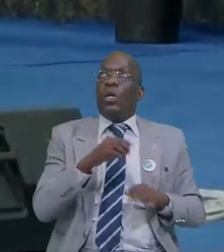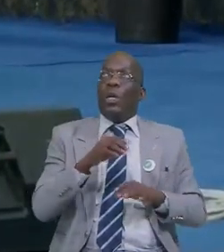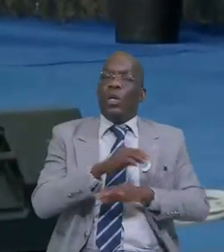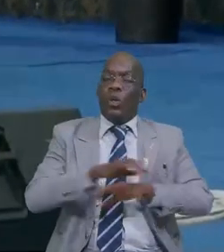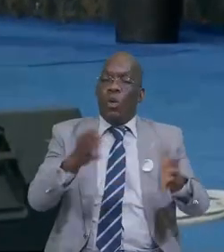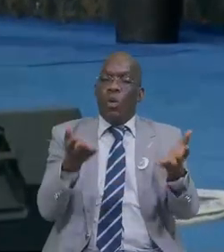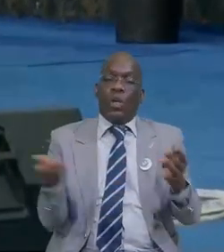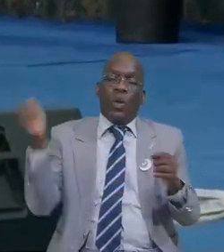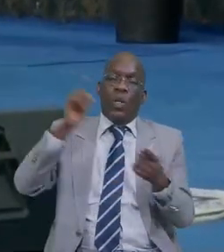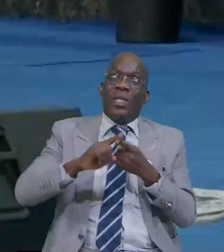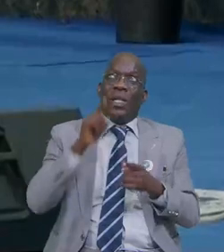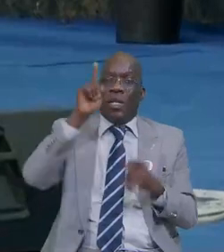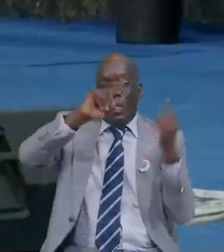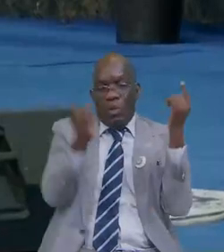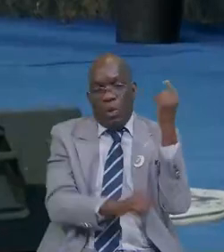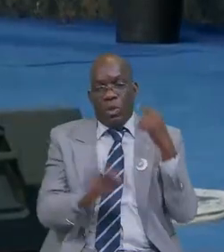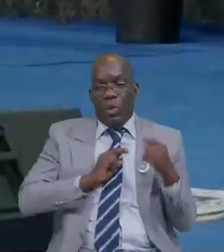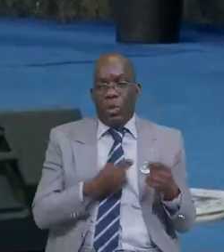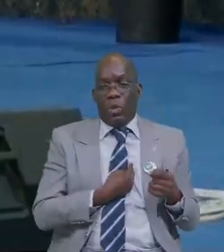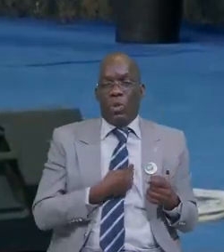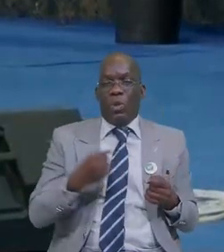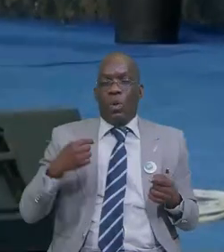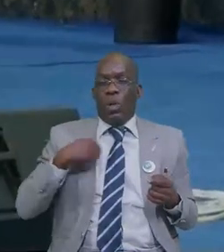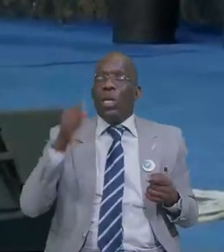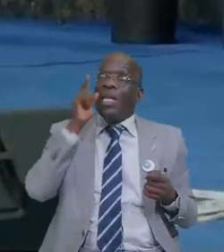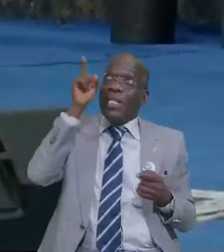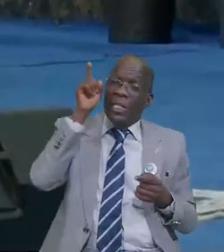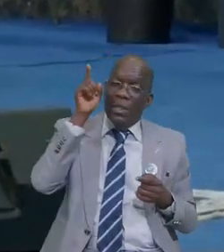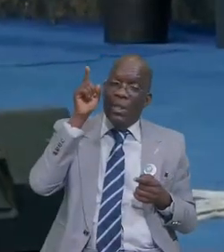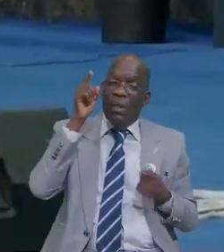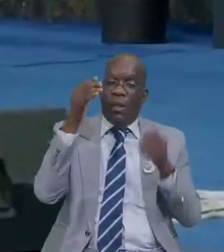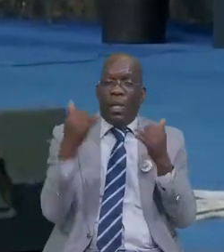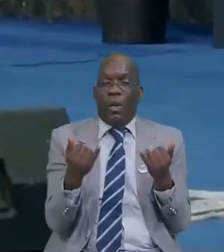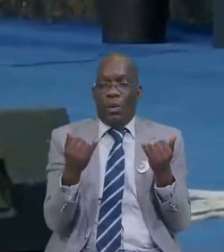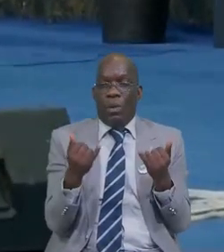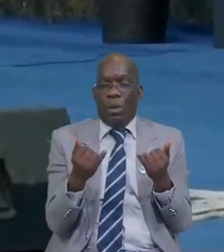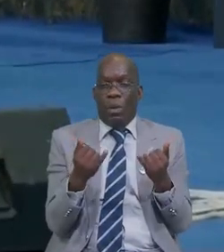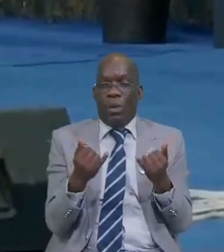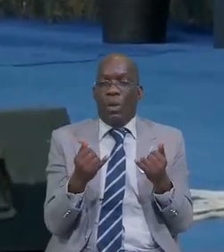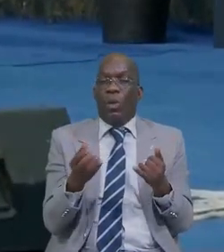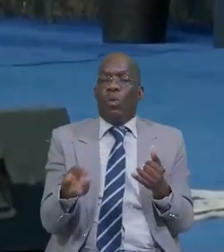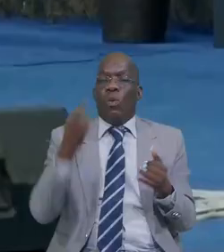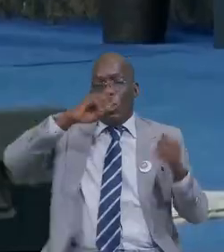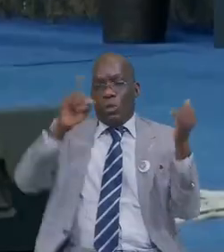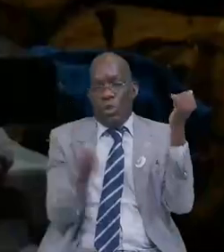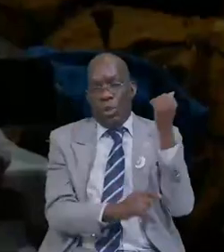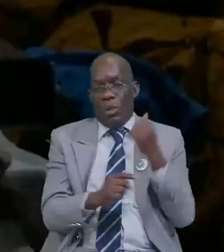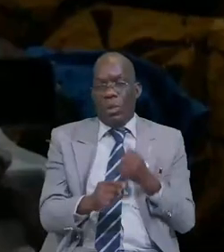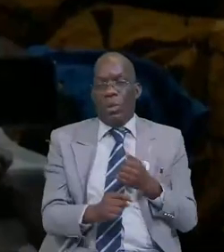d'attendre pour nous frapper, pour nous punir, lui, Maintenant, il a été